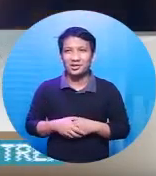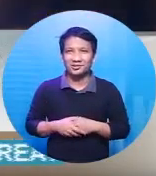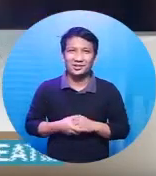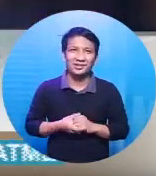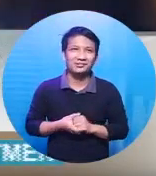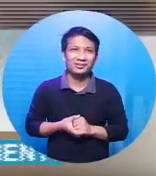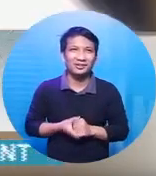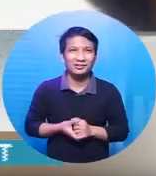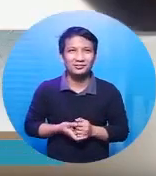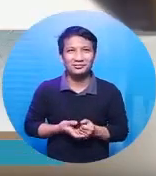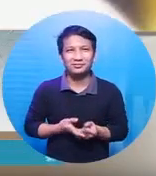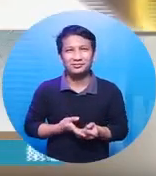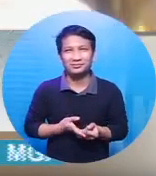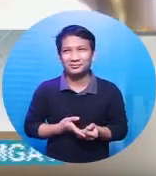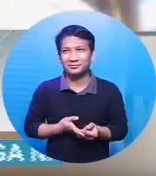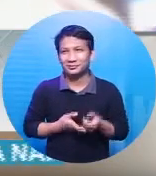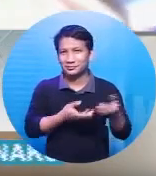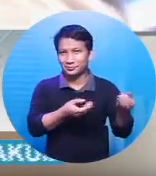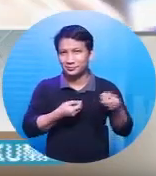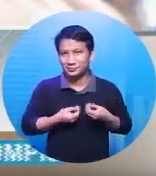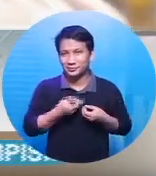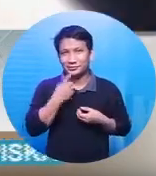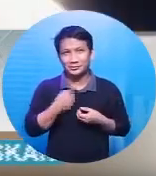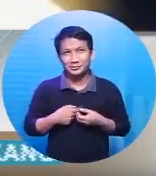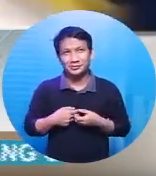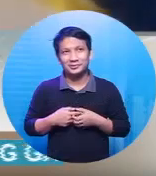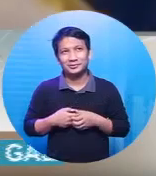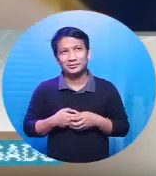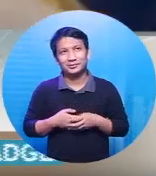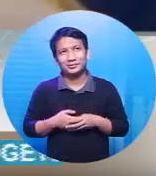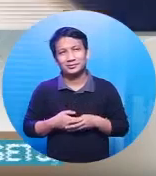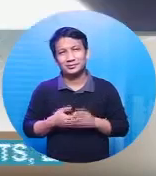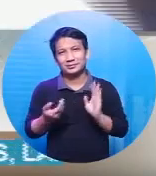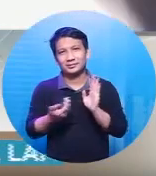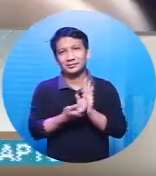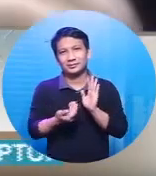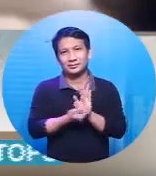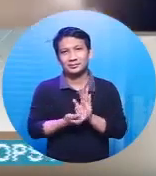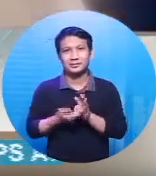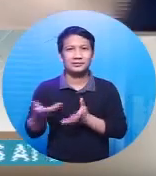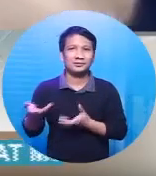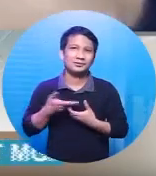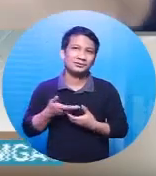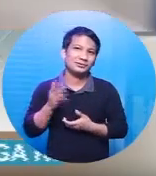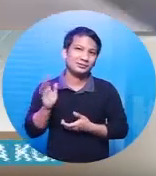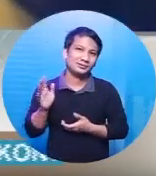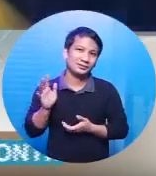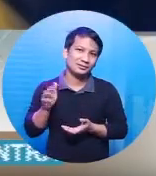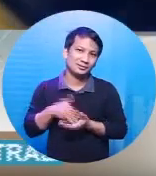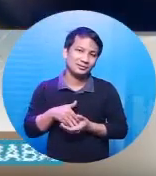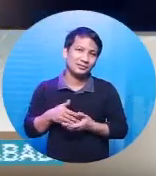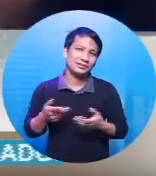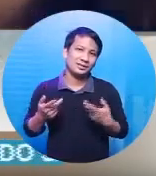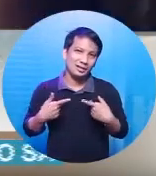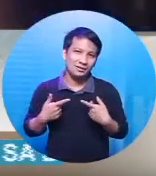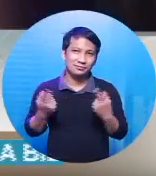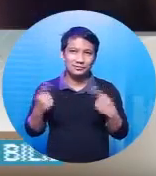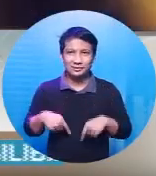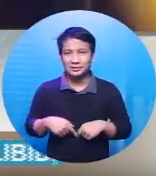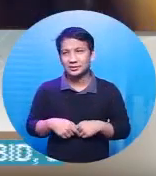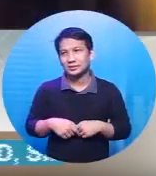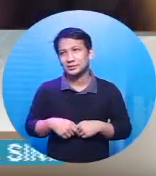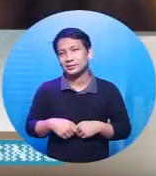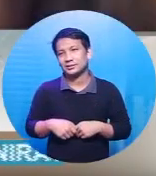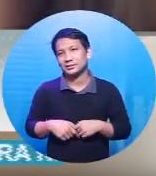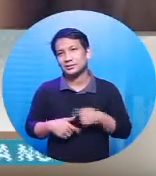So, may video kayo na tumanggap siya ng 50,000? May video ako about dyan, oo. Kasi ayaw na doon yung isori si 50,000 because meron lang nangyari. And meron pa silang